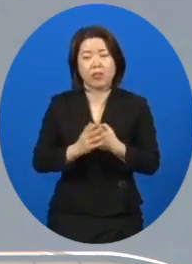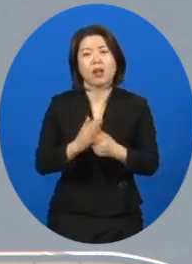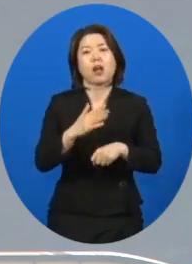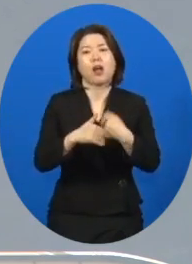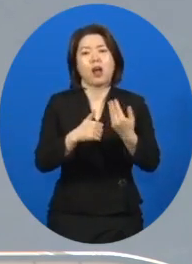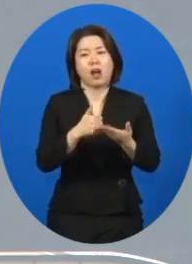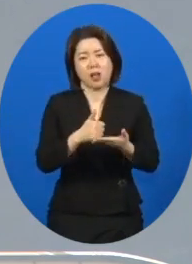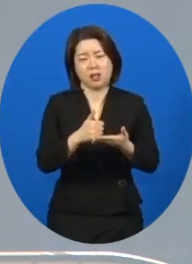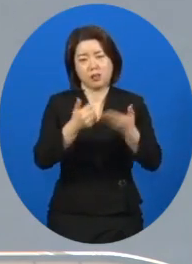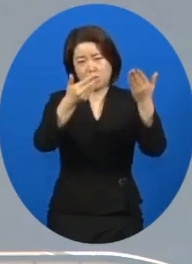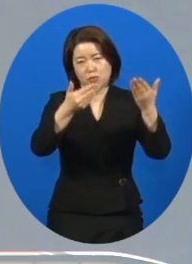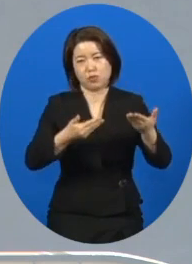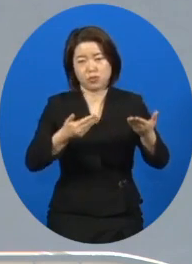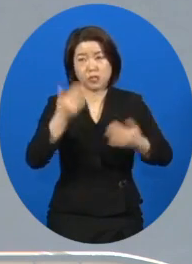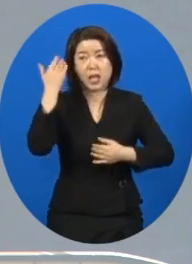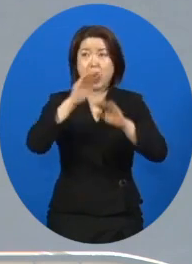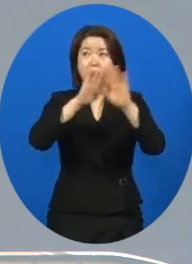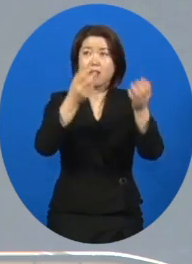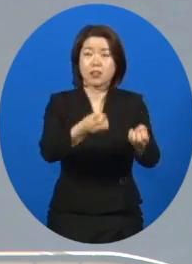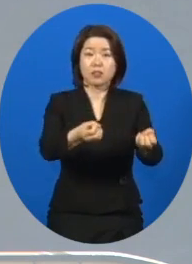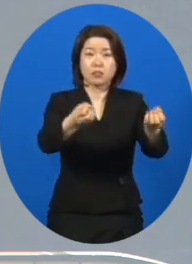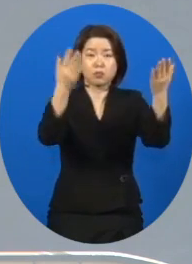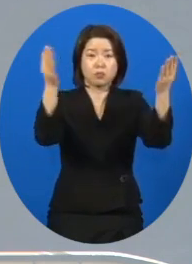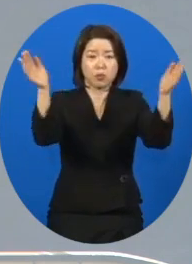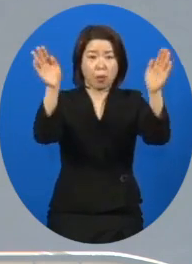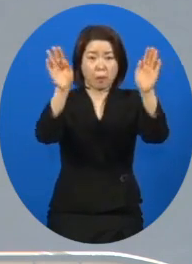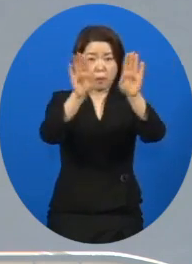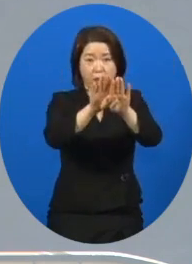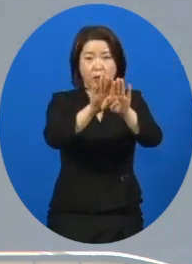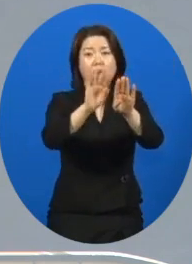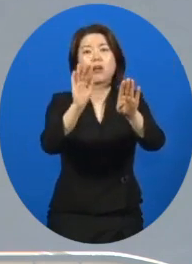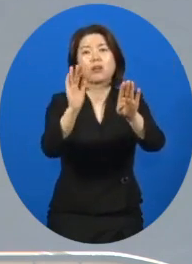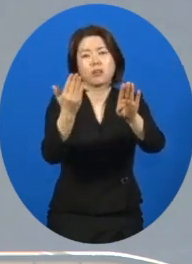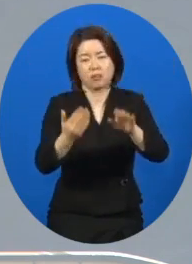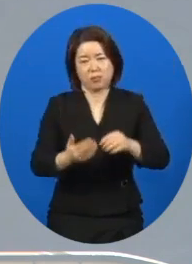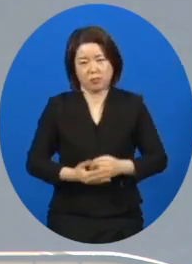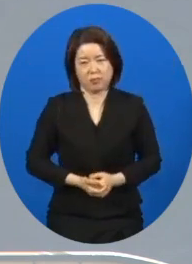하나님의 주시는 하늘의 축복의 문도 닫혀버리게 돼요.